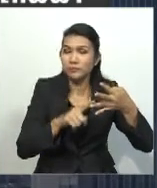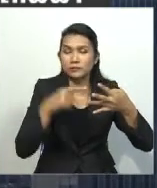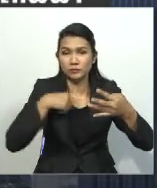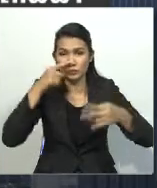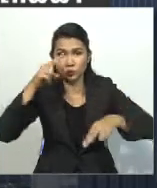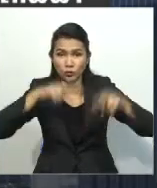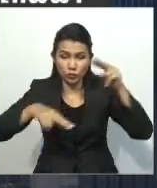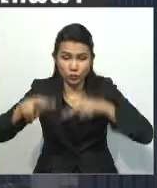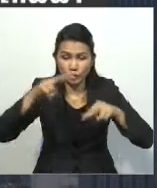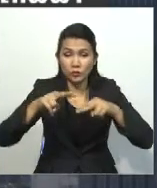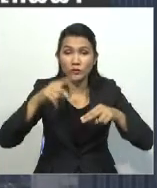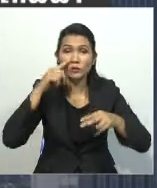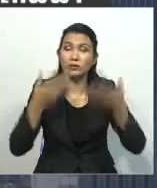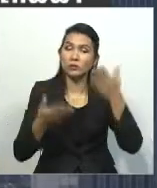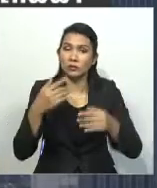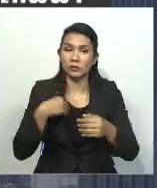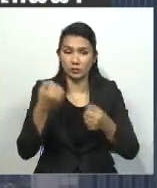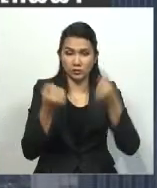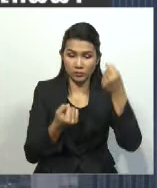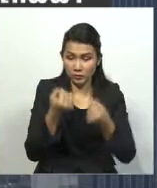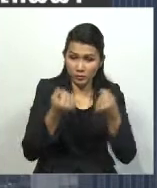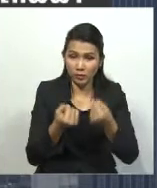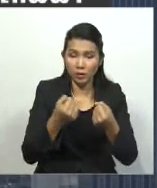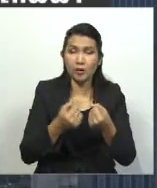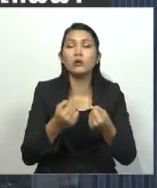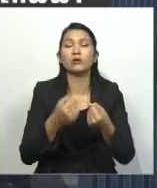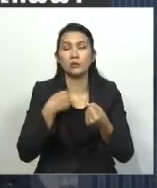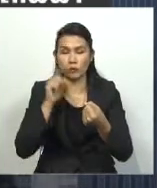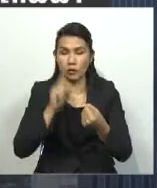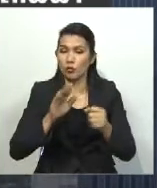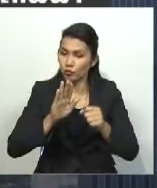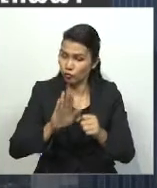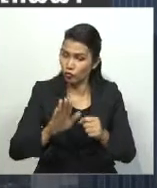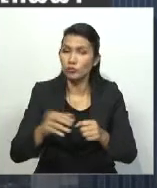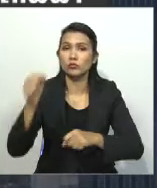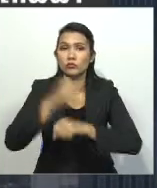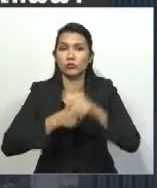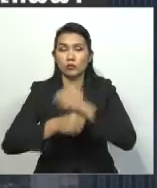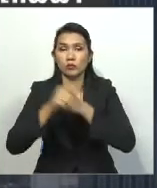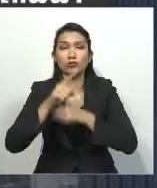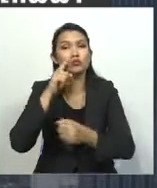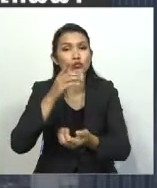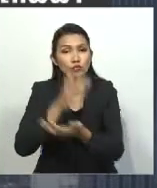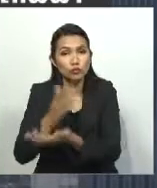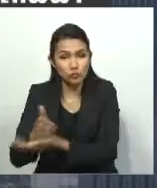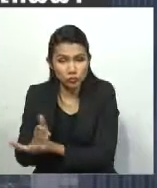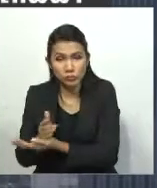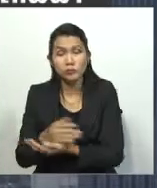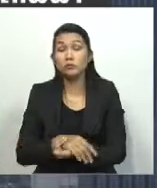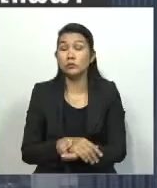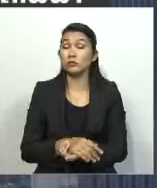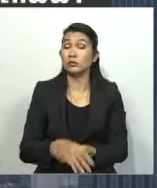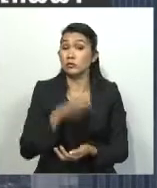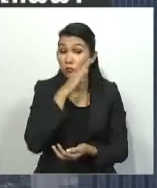ลดจำนวนแหล่งกำเนิดอย่างเช่นลดจำนวนยานพาหนะชะลอและหยุดการก่อสร้างเส้นทางต่างๆหากด